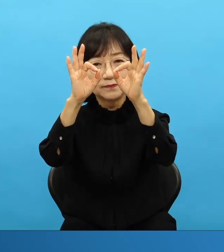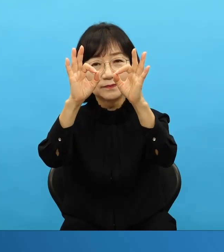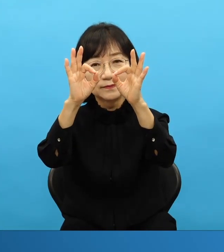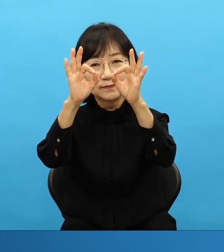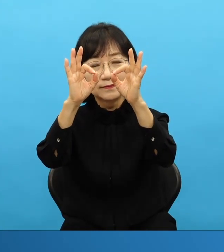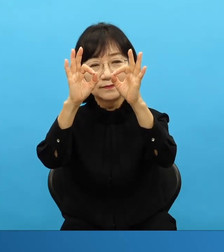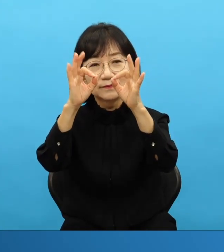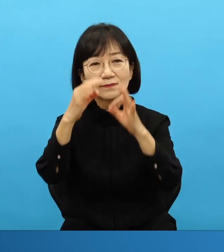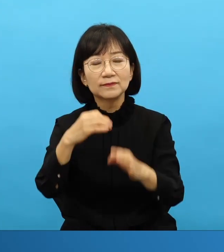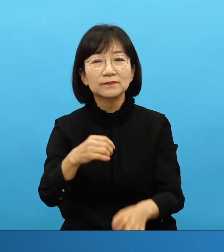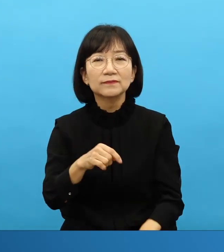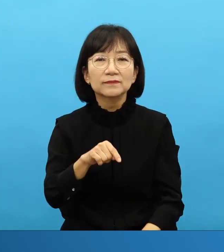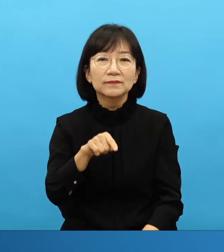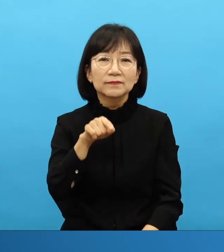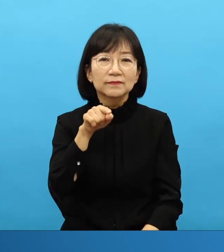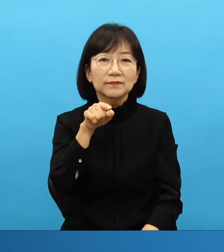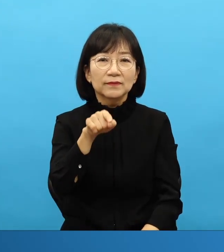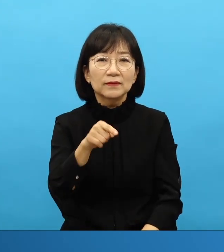보이노라.